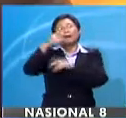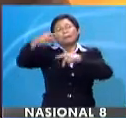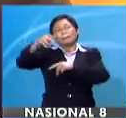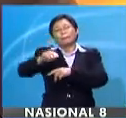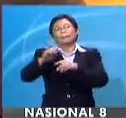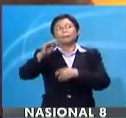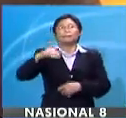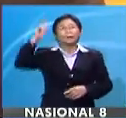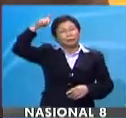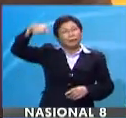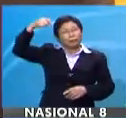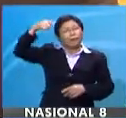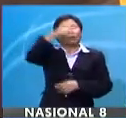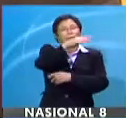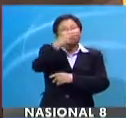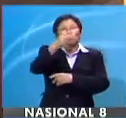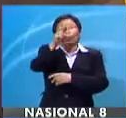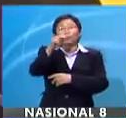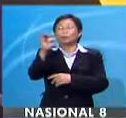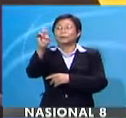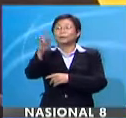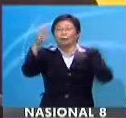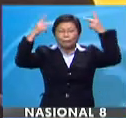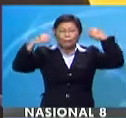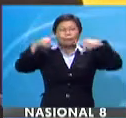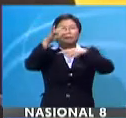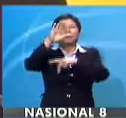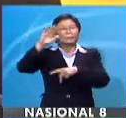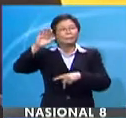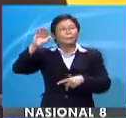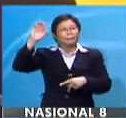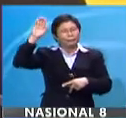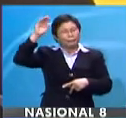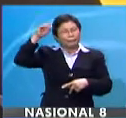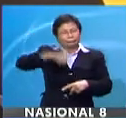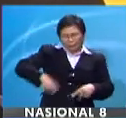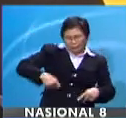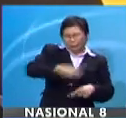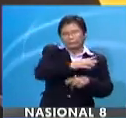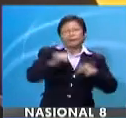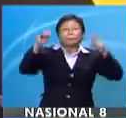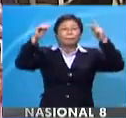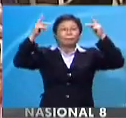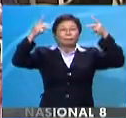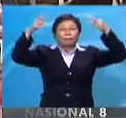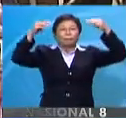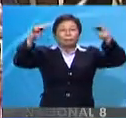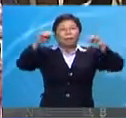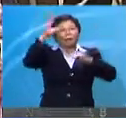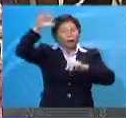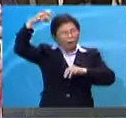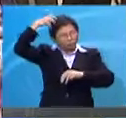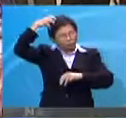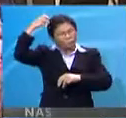Menteri Kemboja Hun Sen, Presiden Myanmar U Thien Sein dan juga Perdana Menteri Laos Tong Sing Tam